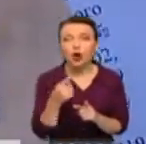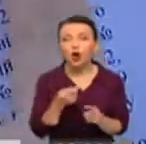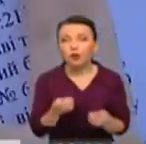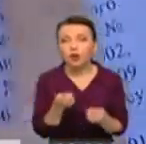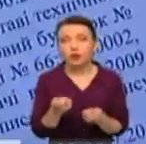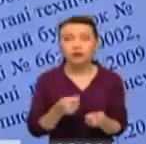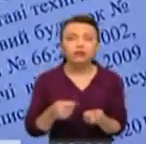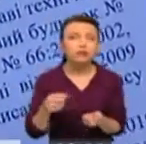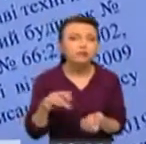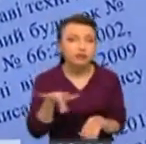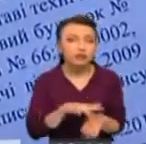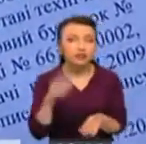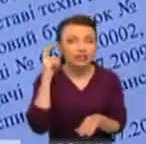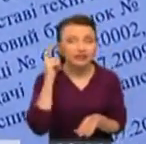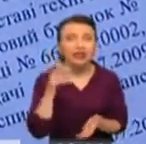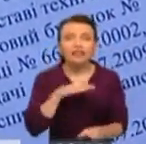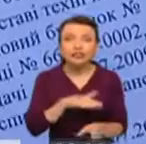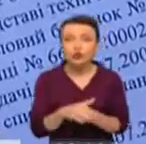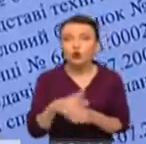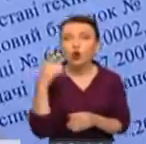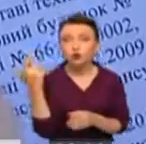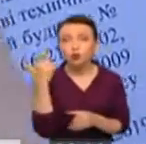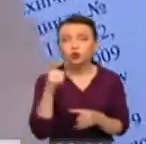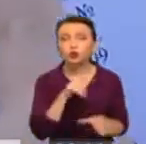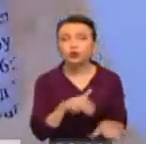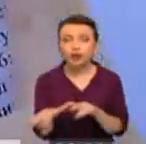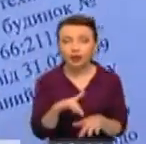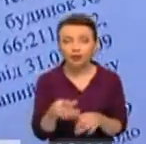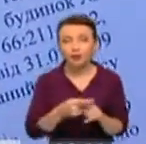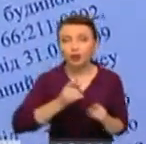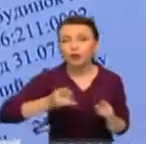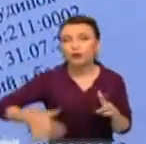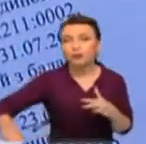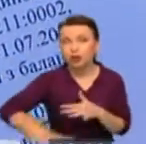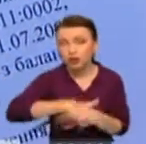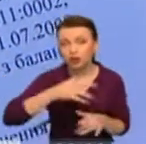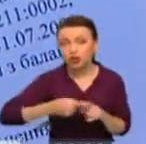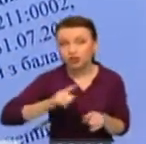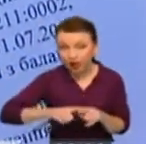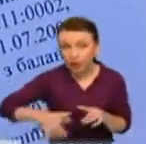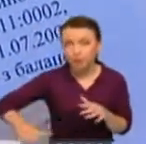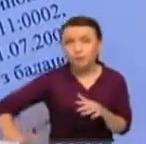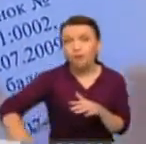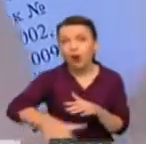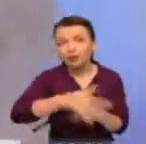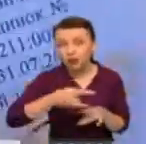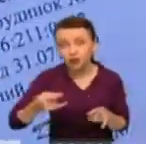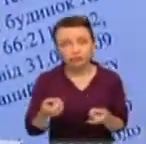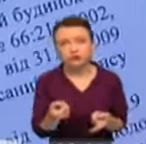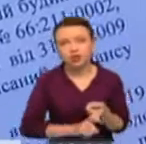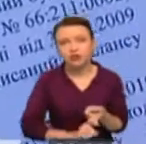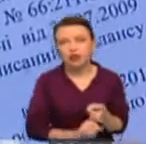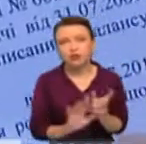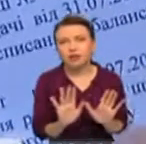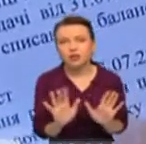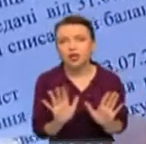місті Києві та здійснює господарську діяльність на паркувальних майданчиках. Даний паркувальний майданчик за вище згаданою адресою не закріплений за комунальним